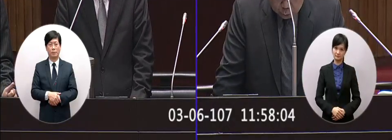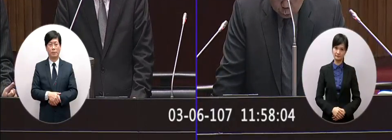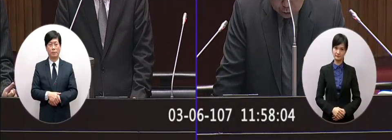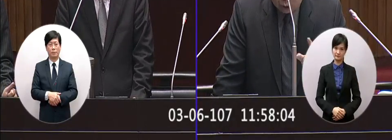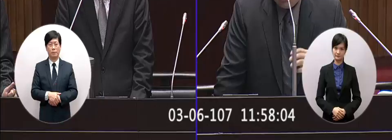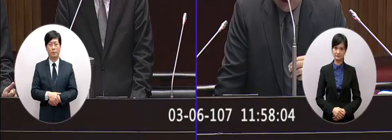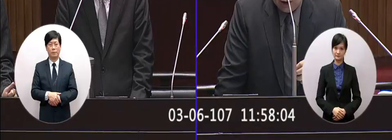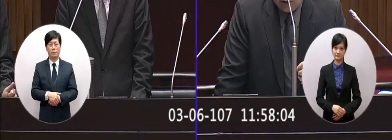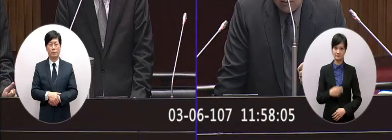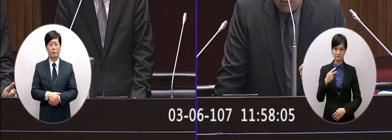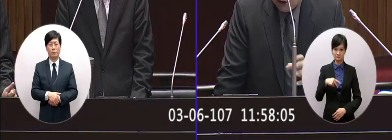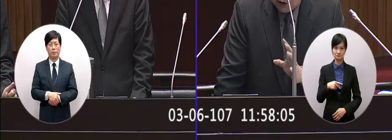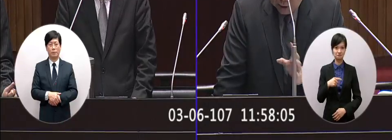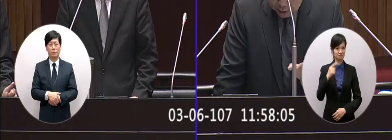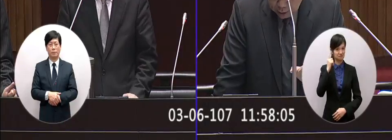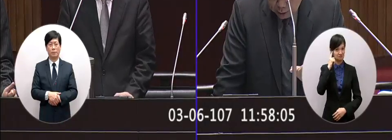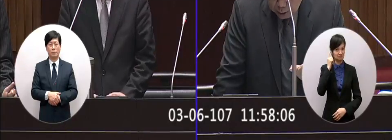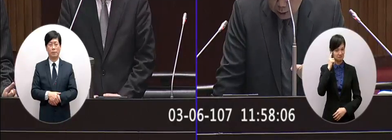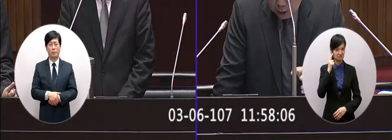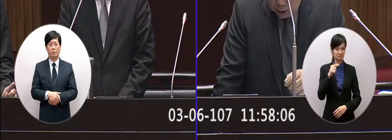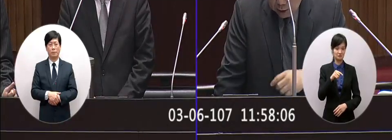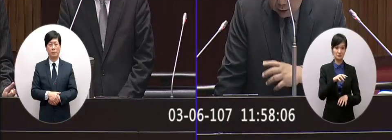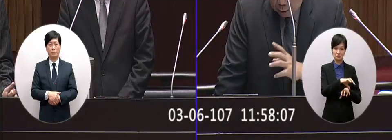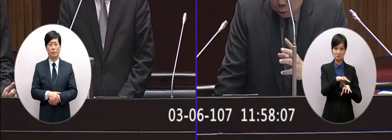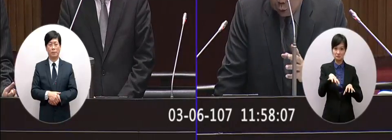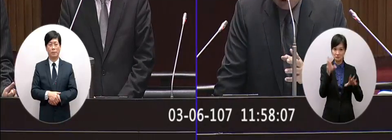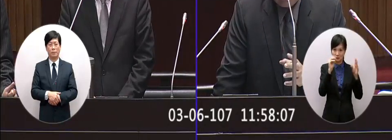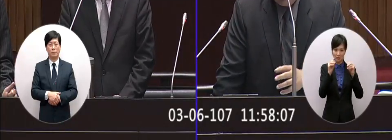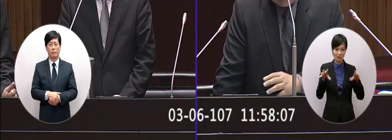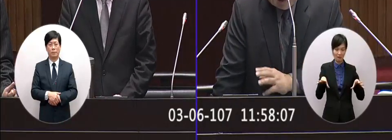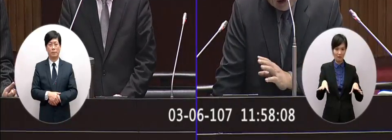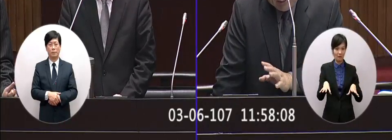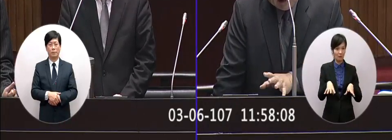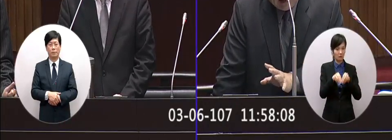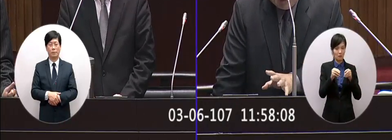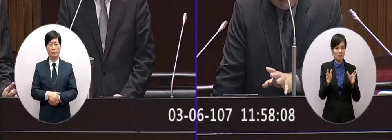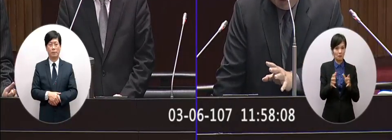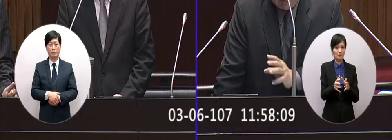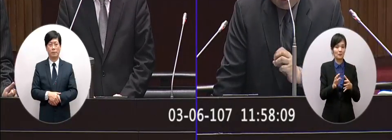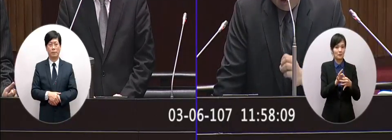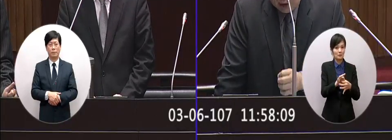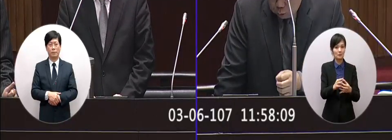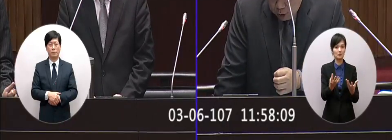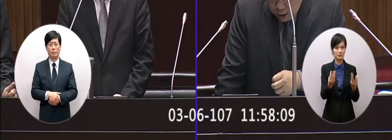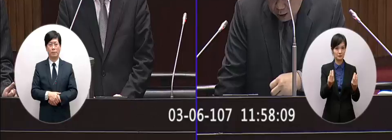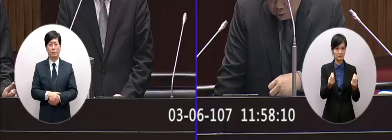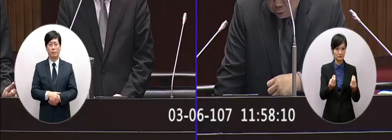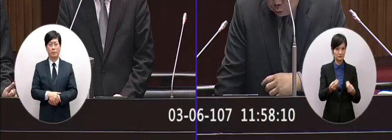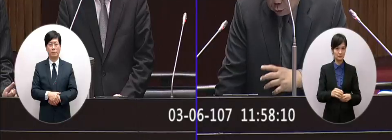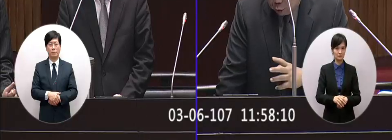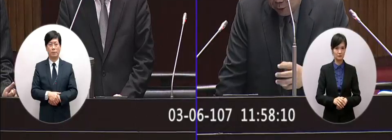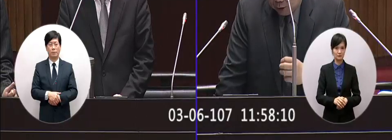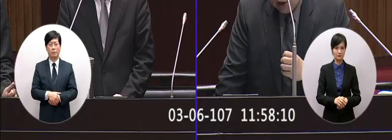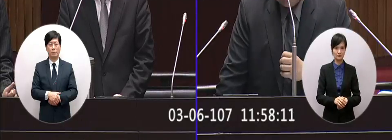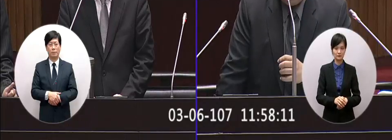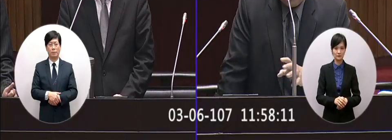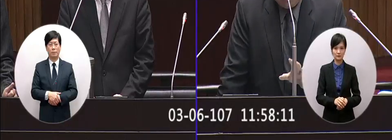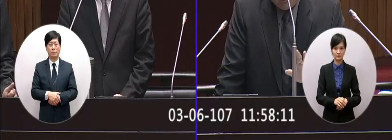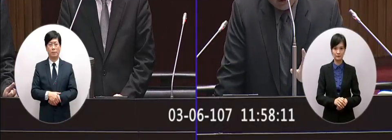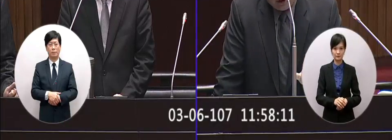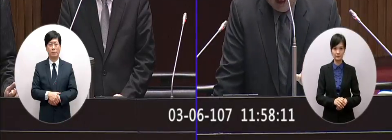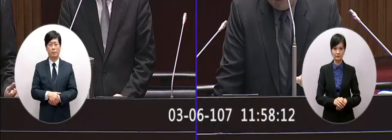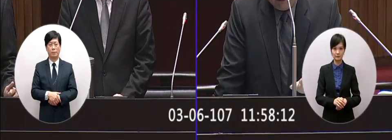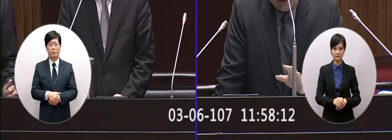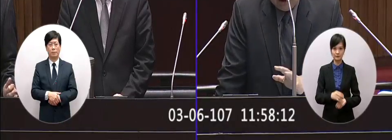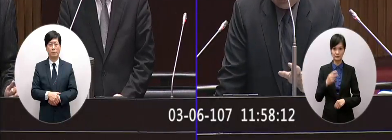事实上就是说是重叠的，没有进行整合，那以至于就是说在这里面当然我们可以从一个角度来看，就是说双边同